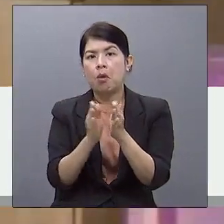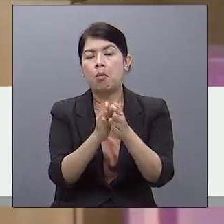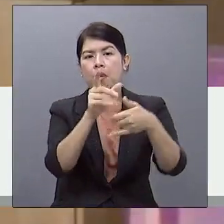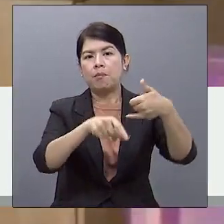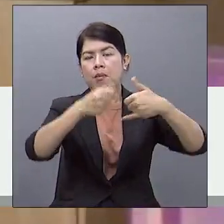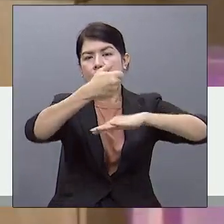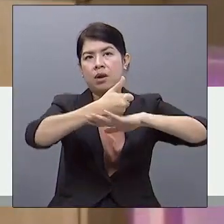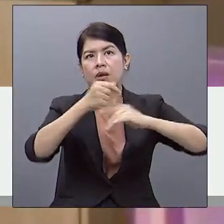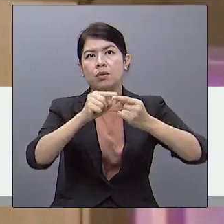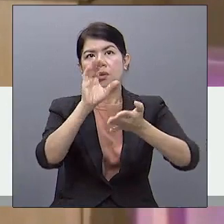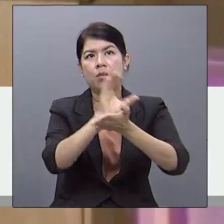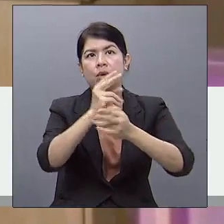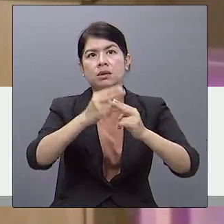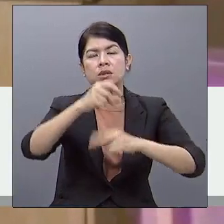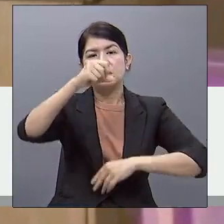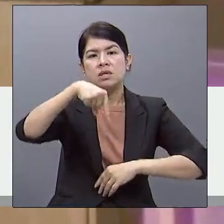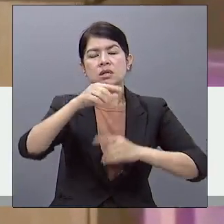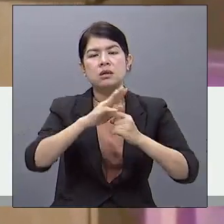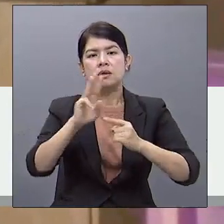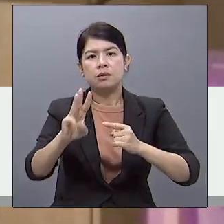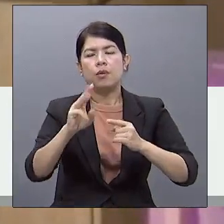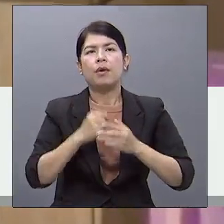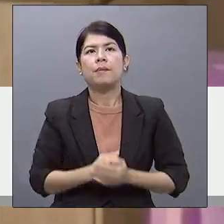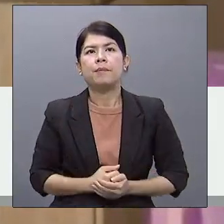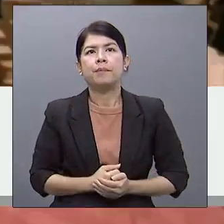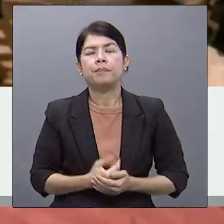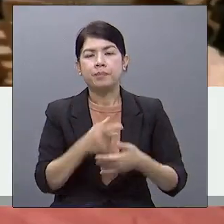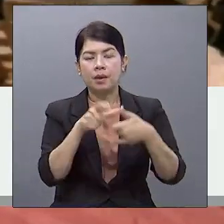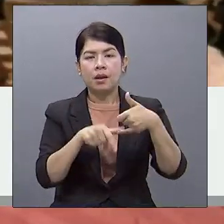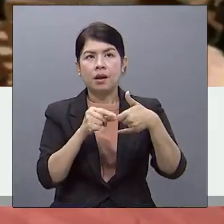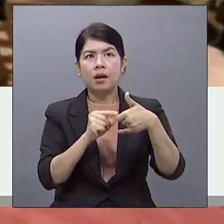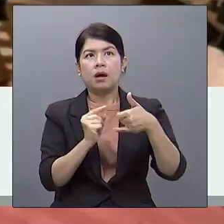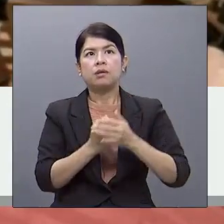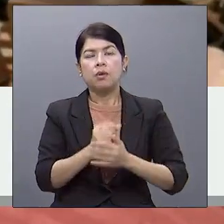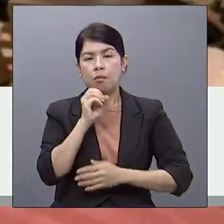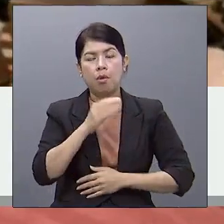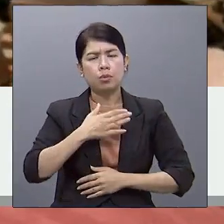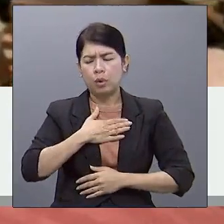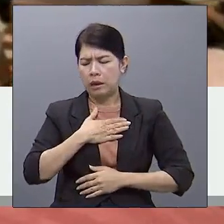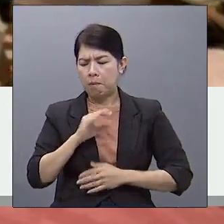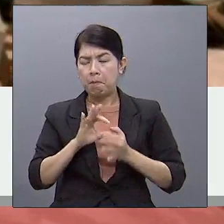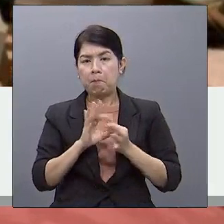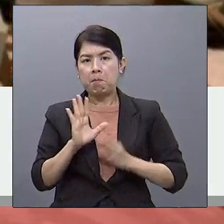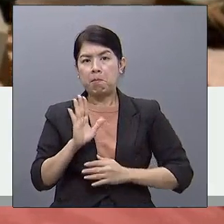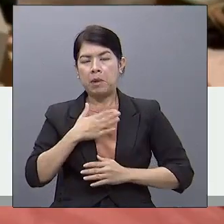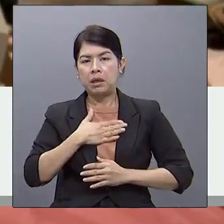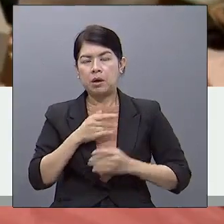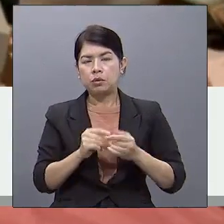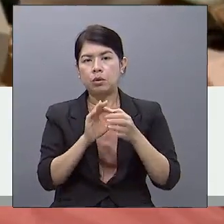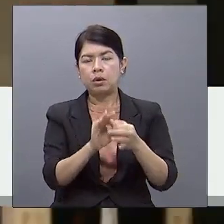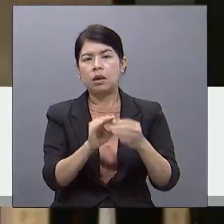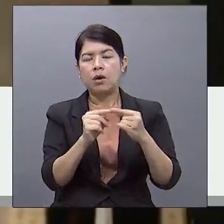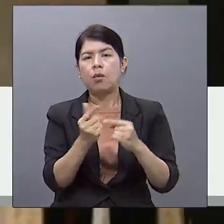พนันออนไลน์กำลังตรวจหลักฐานครับขณะที่นายธีรพงษ์ปฏิเสธกับสื่อมวลชนว่าตัวเองไม่เกี่ยวข้องกับคดีของ